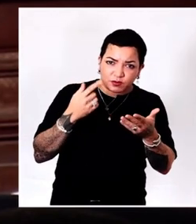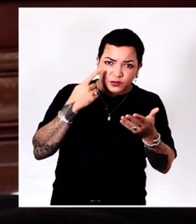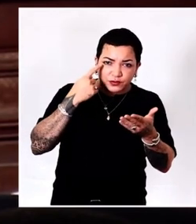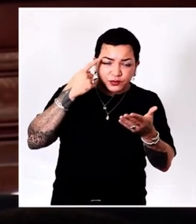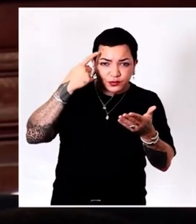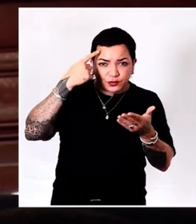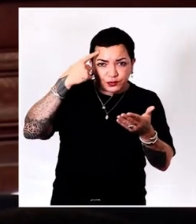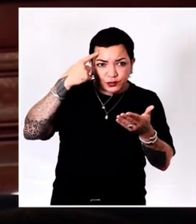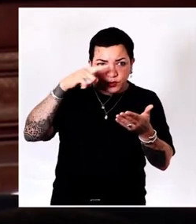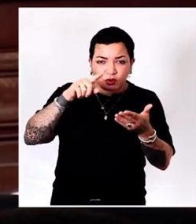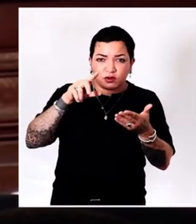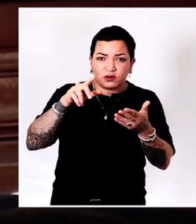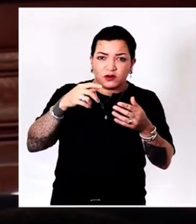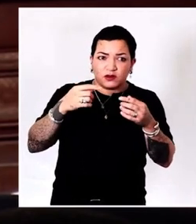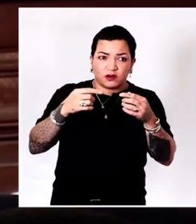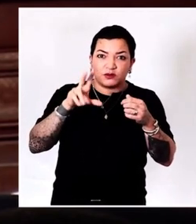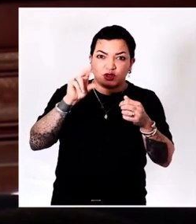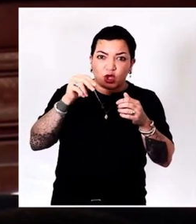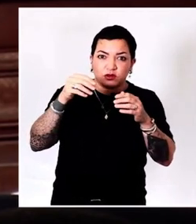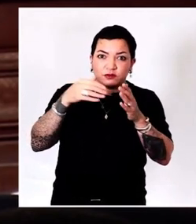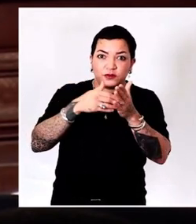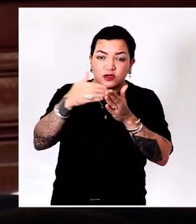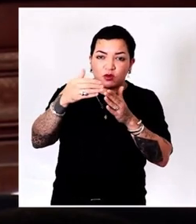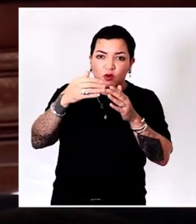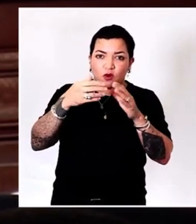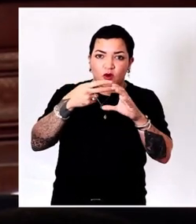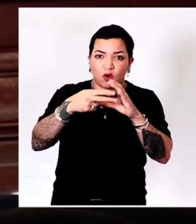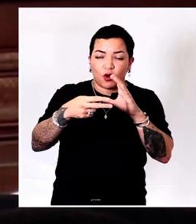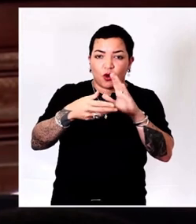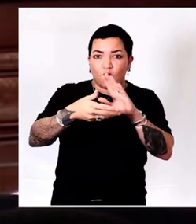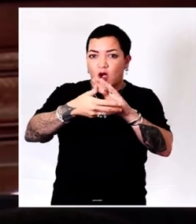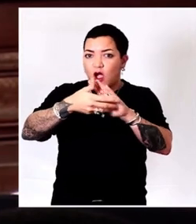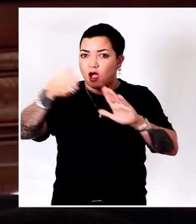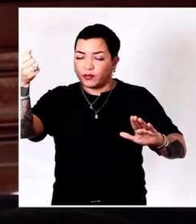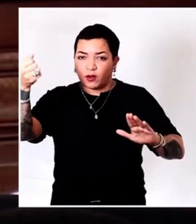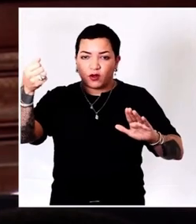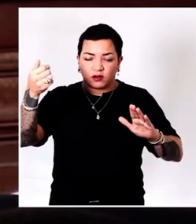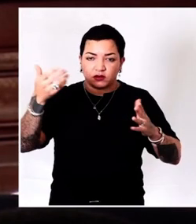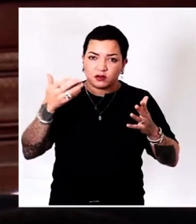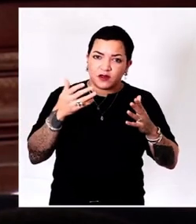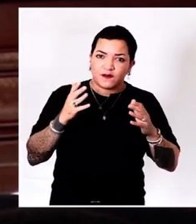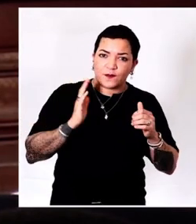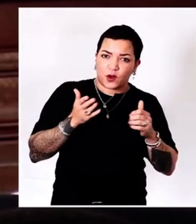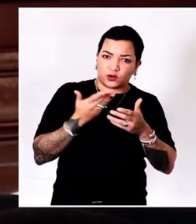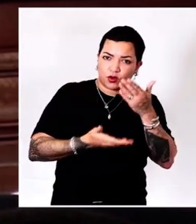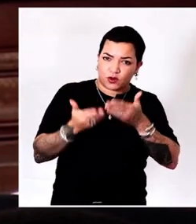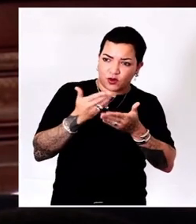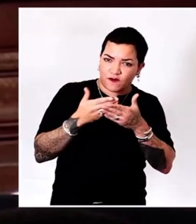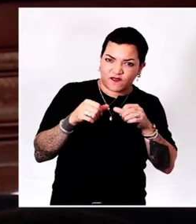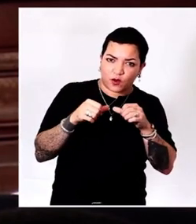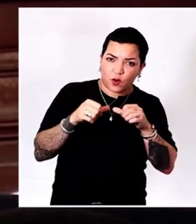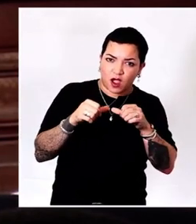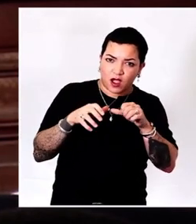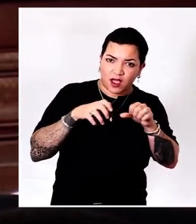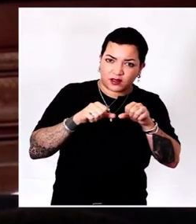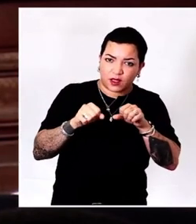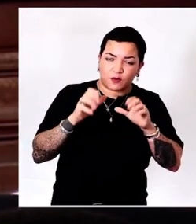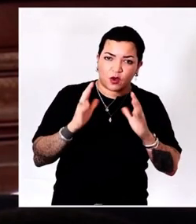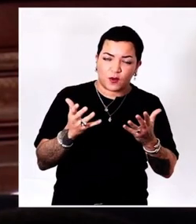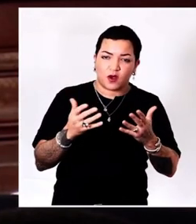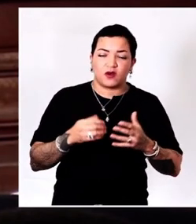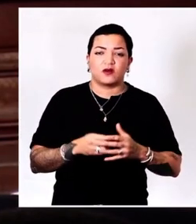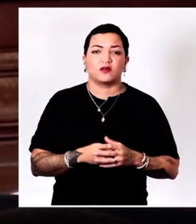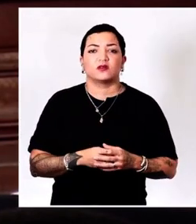à cette dégradation, voire à cette faillite. Nous ne doutons pas d'ailleurs que le conseil départemental taillera